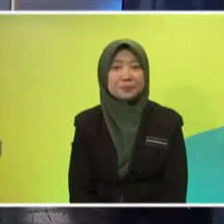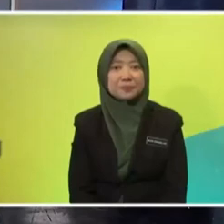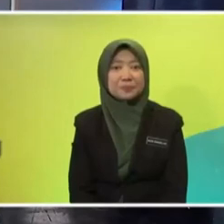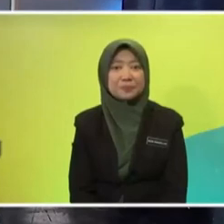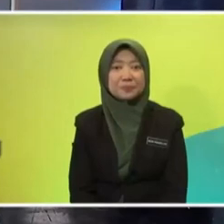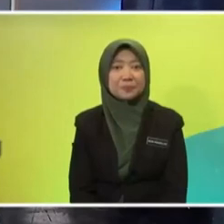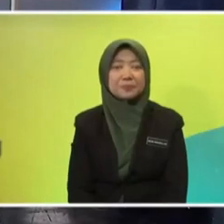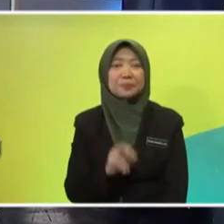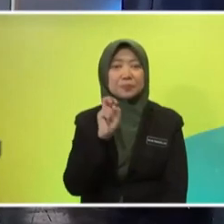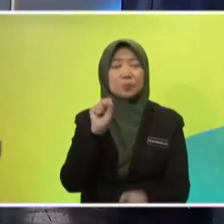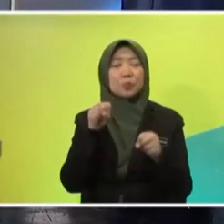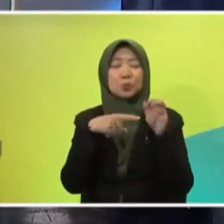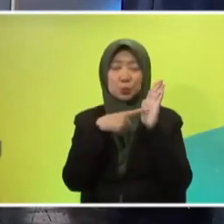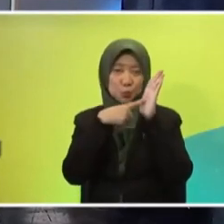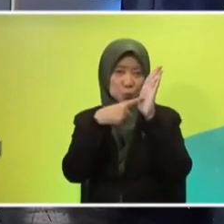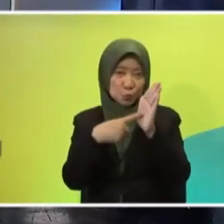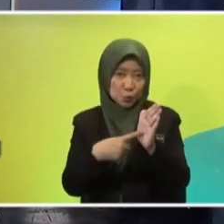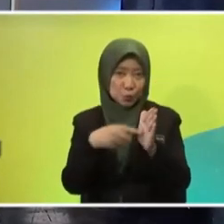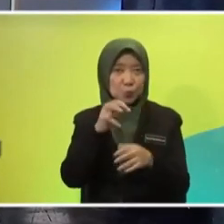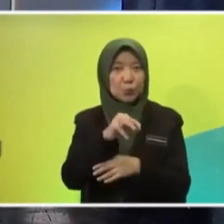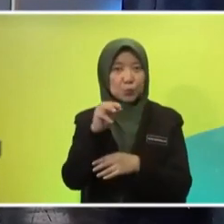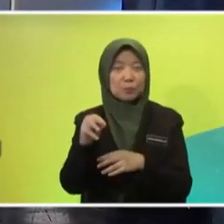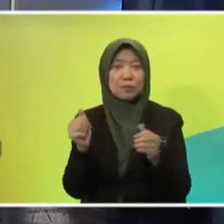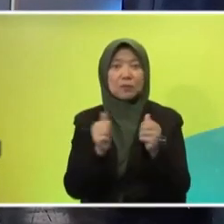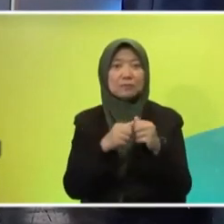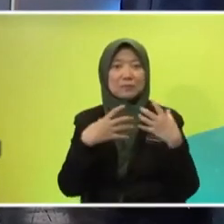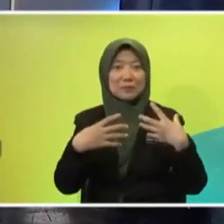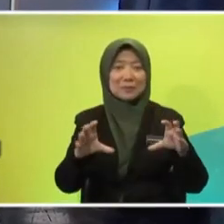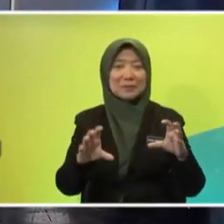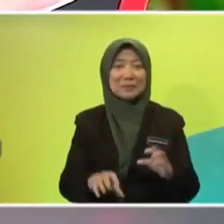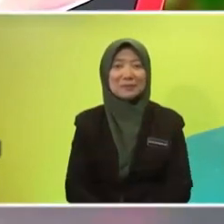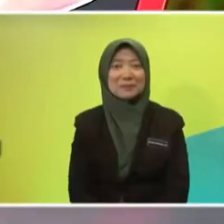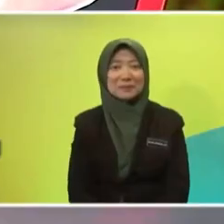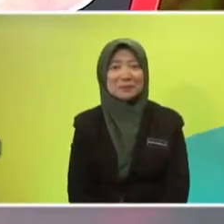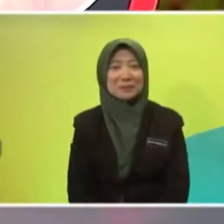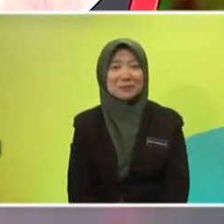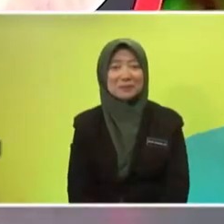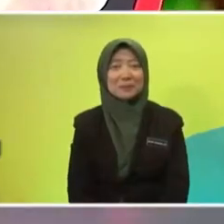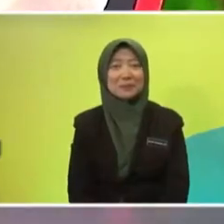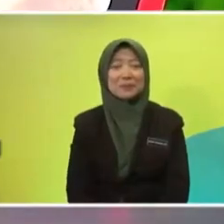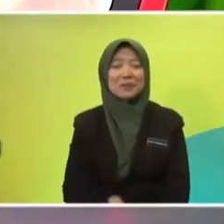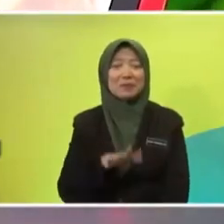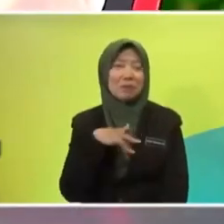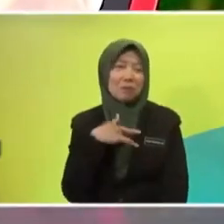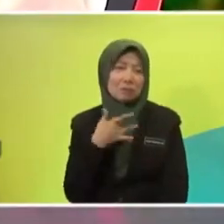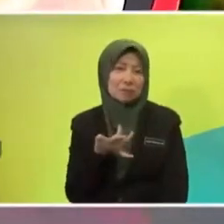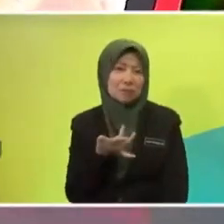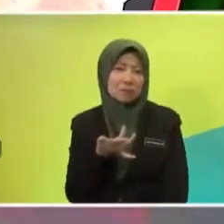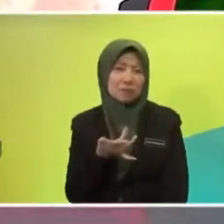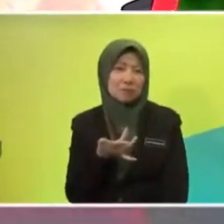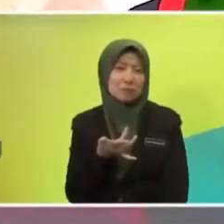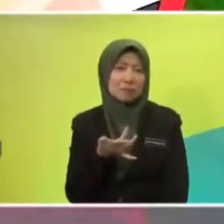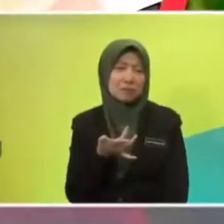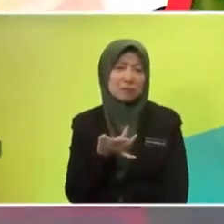Untuk tunjukkan kepada adik-adik dengan pantas. Okey. Ini saya rasakan Cikgu Su dan Cikgu Ana. Yeah.